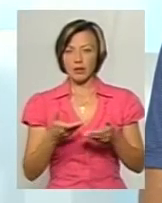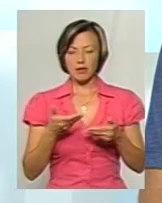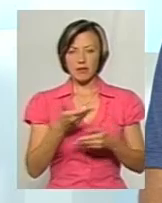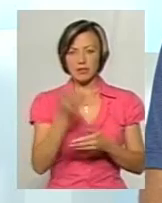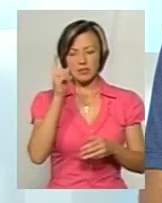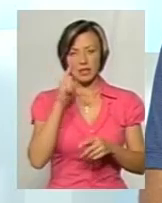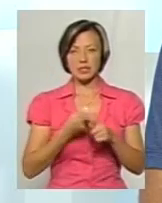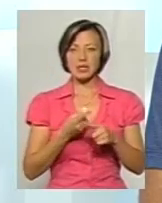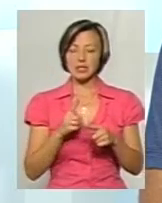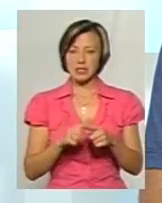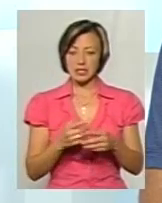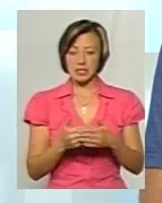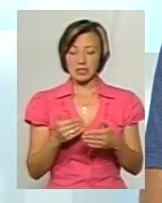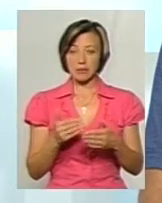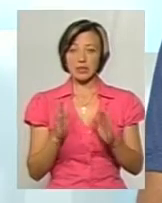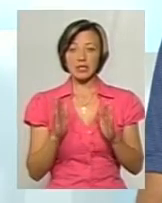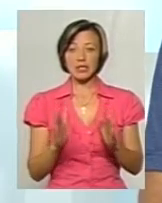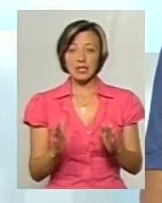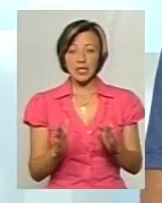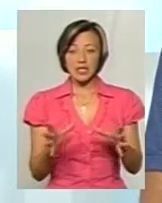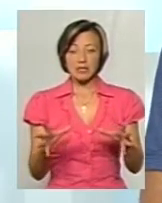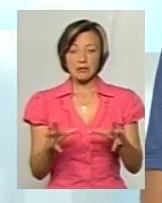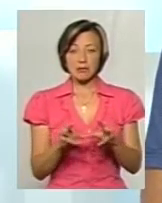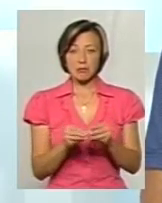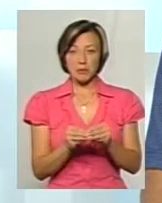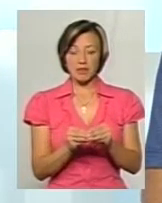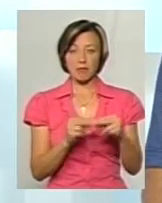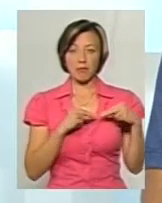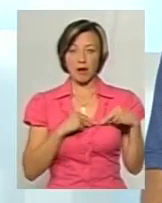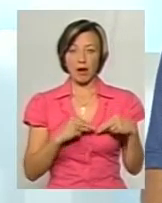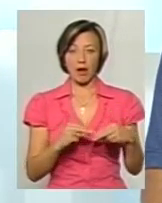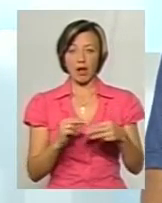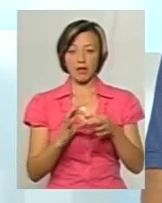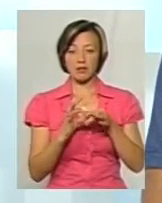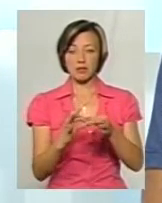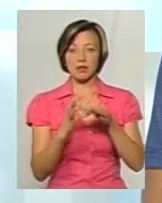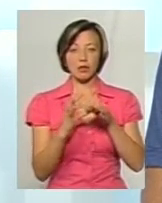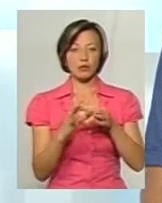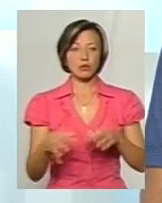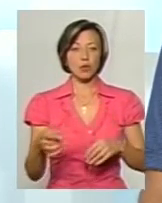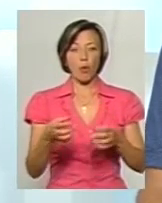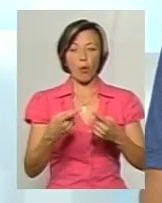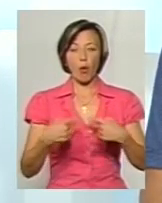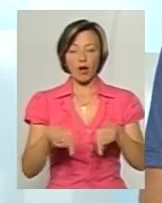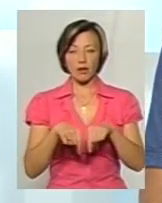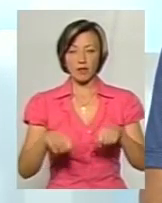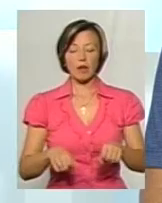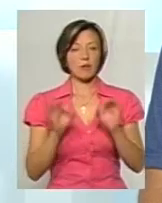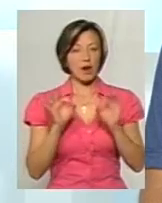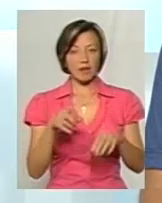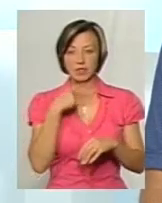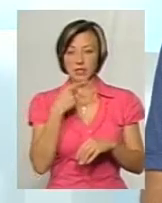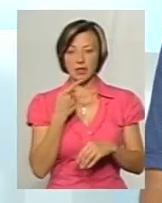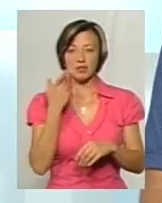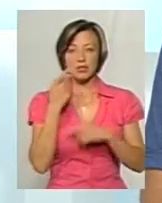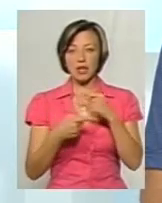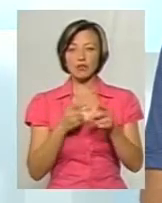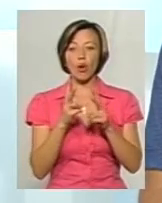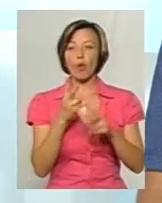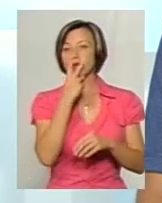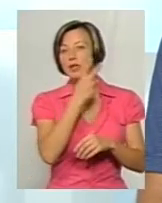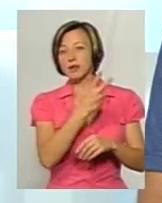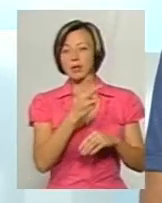а за цим стоїть тільки тісна співпраця з нашими органами влади. Дуже правильно сказали, що ми завжди на когось